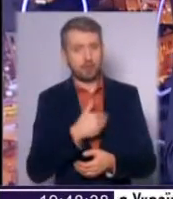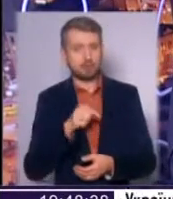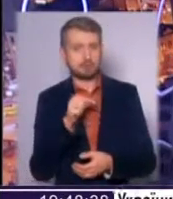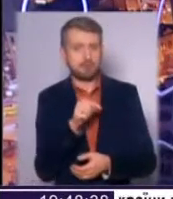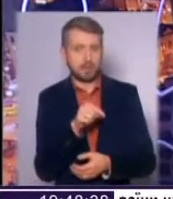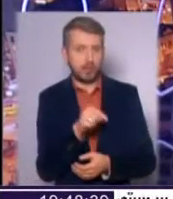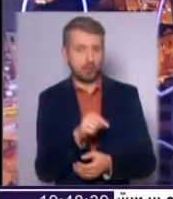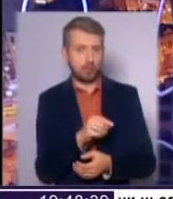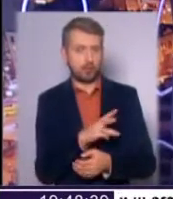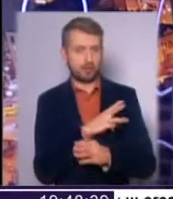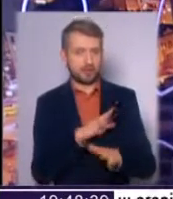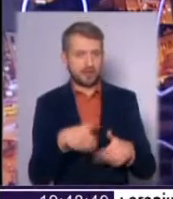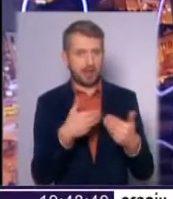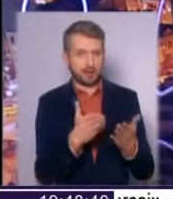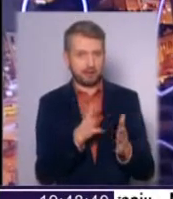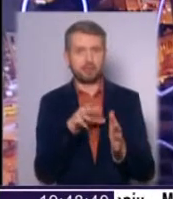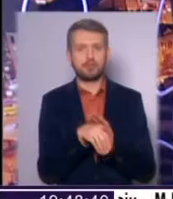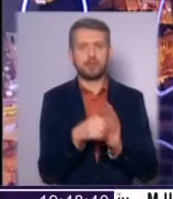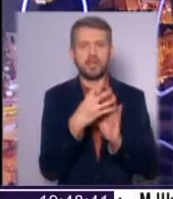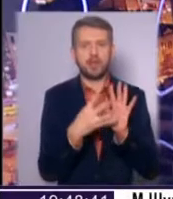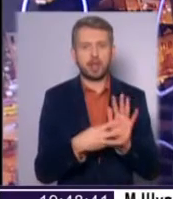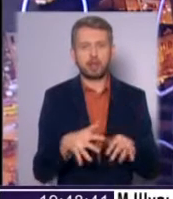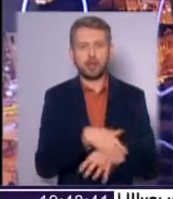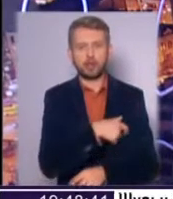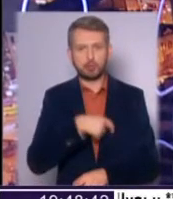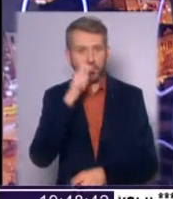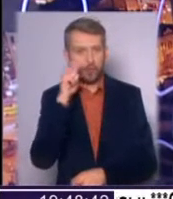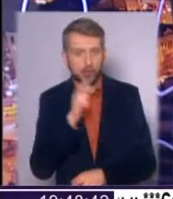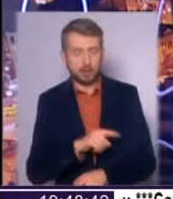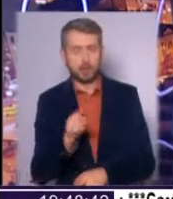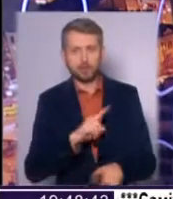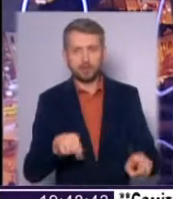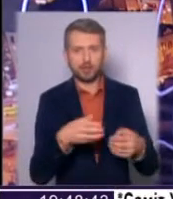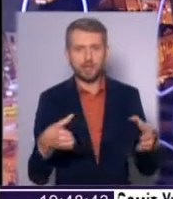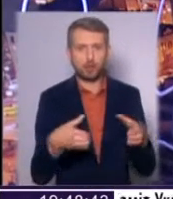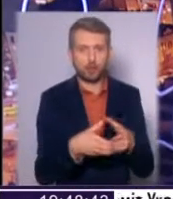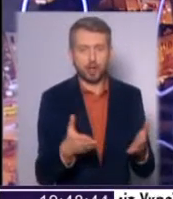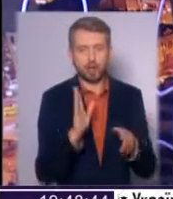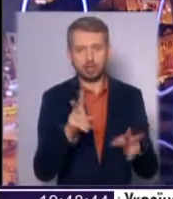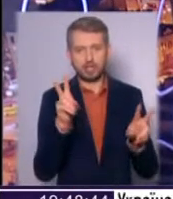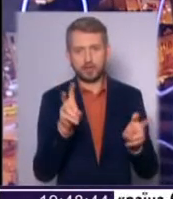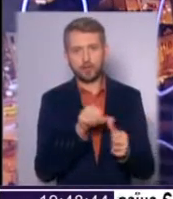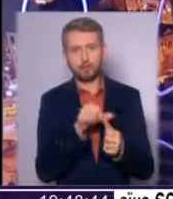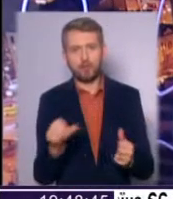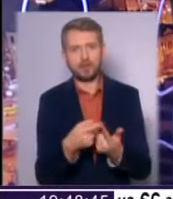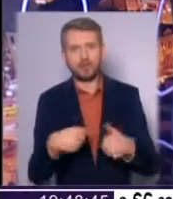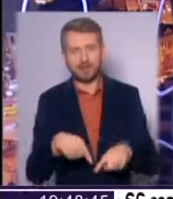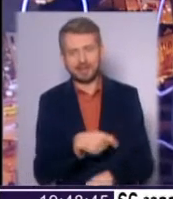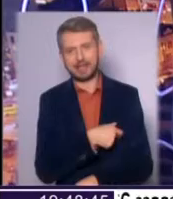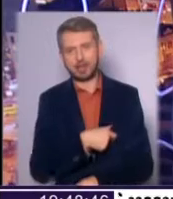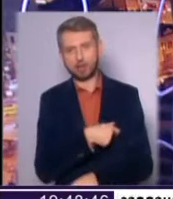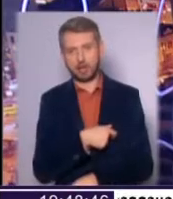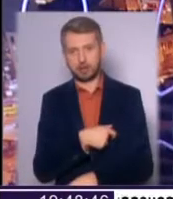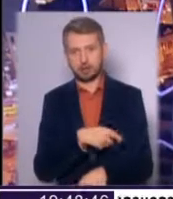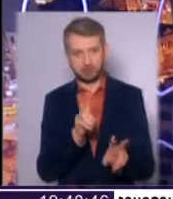на цю ініціативу пристане 19 народних депутатів України, щоб створити групу, яка буде називатися «Позафракційні депутати». Це вже